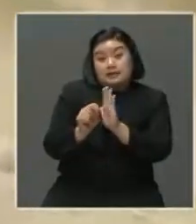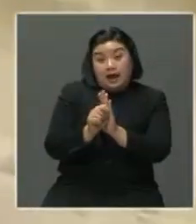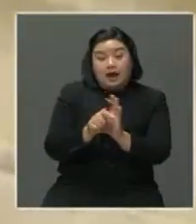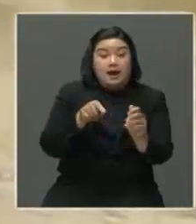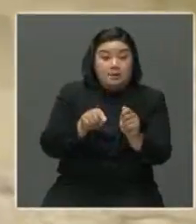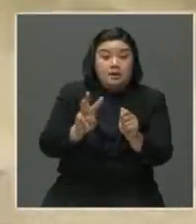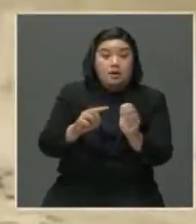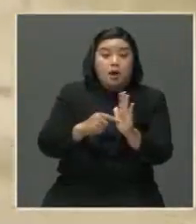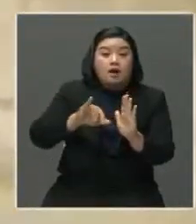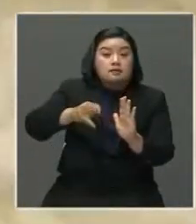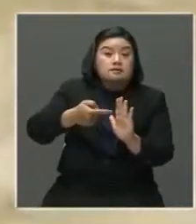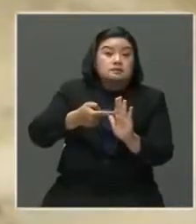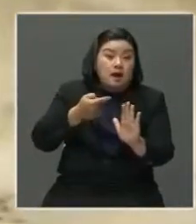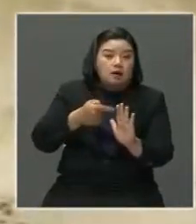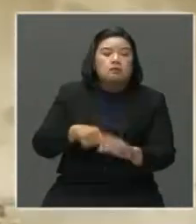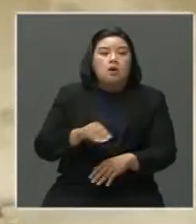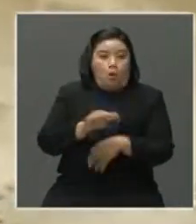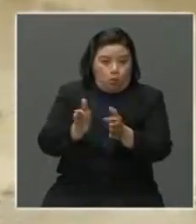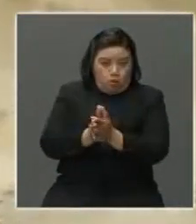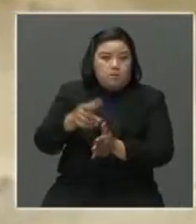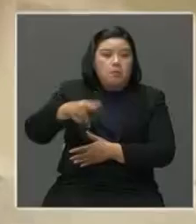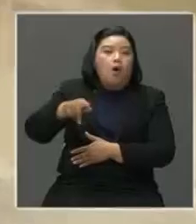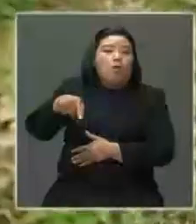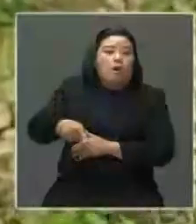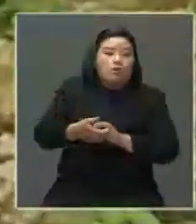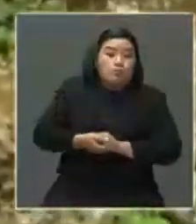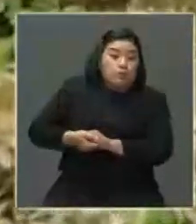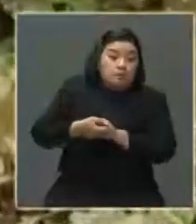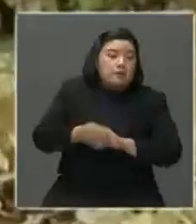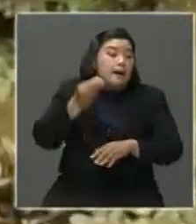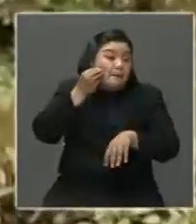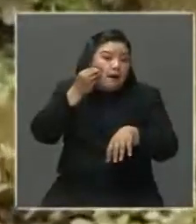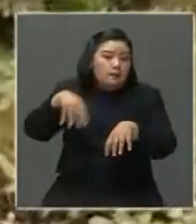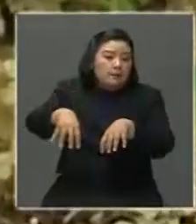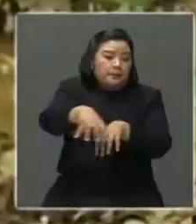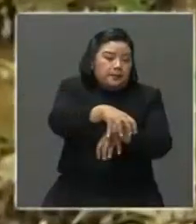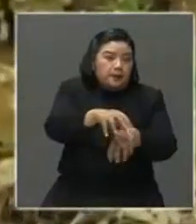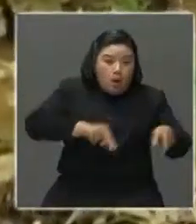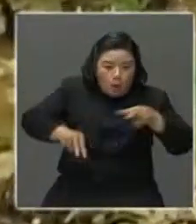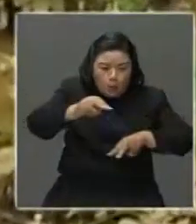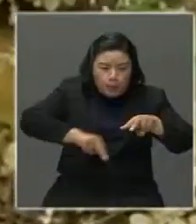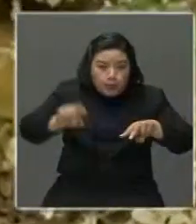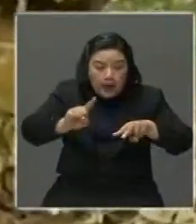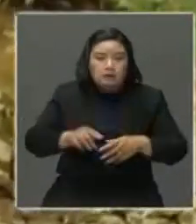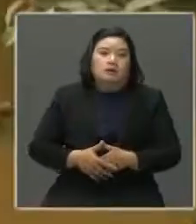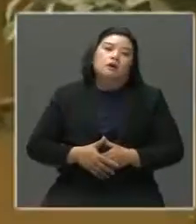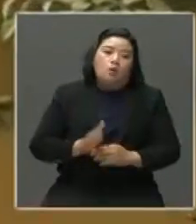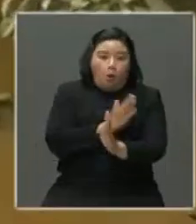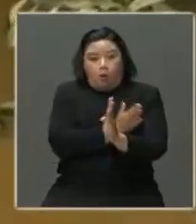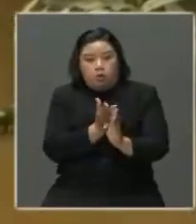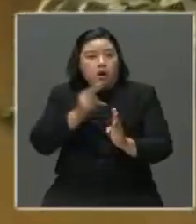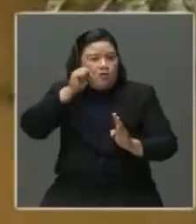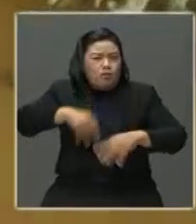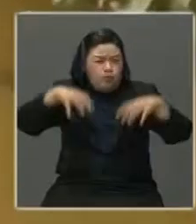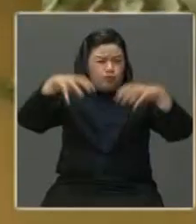านำทีมเจ้าหน้าที่ปภ.สำรวจบ้านเรือนประชาชนค่ะเพราะว่าที่ผ่านมาเนี่ยฝนตกหนักติดต่อกันหลายวันอย่